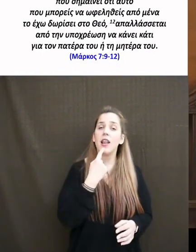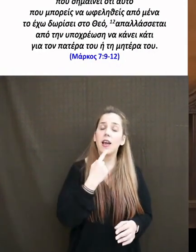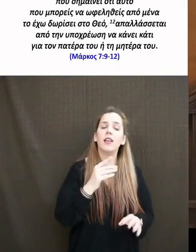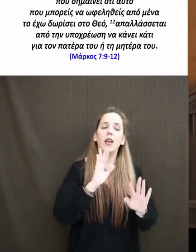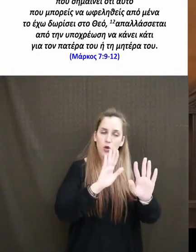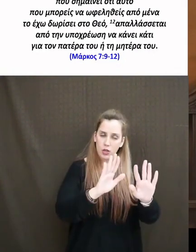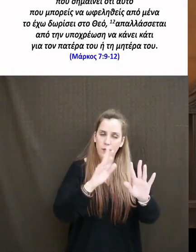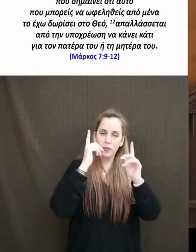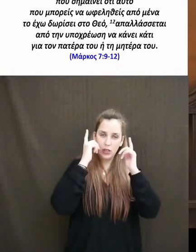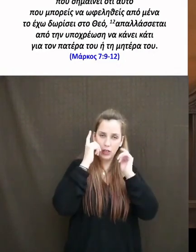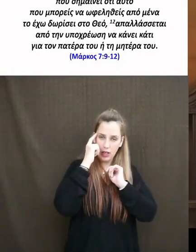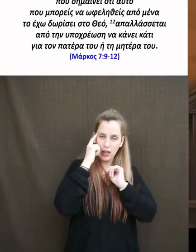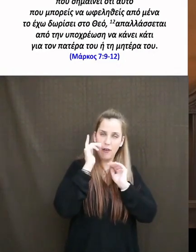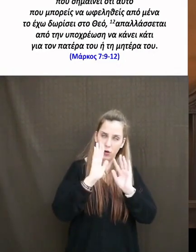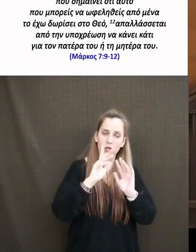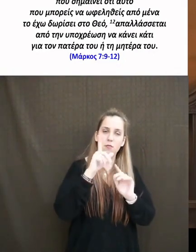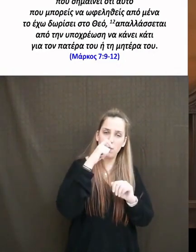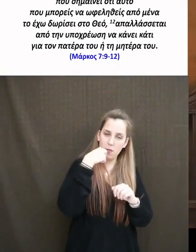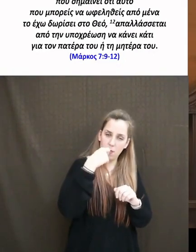Αυτό είναι.